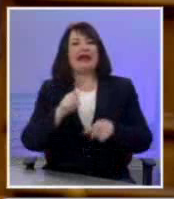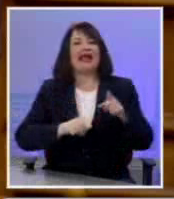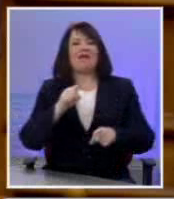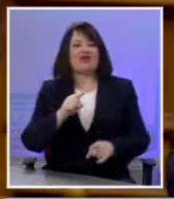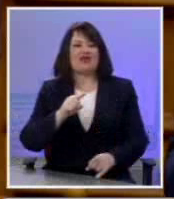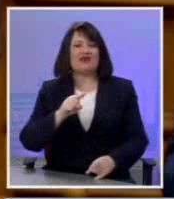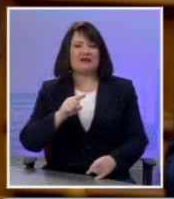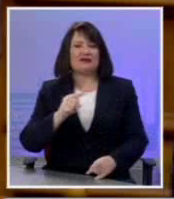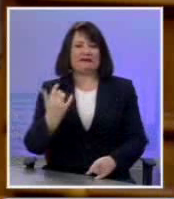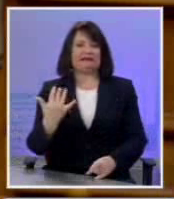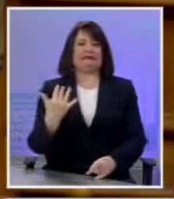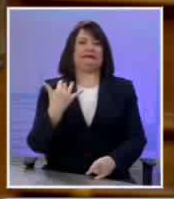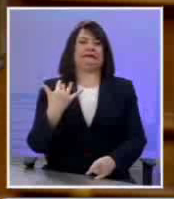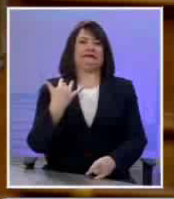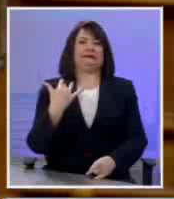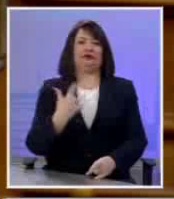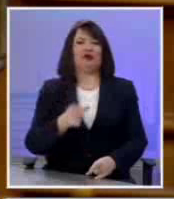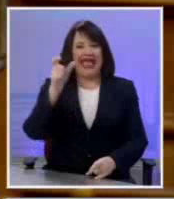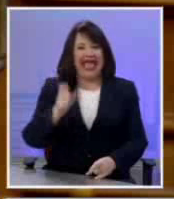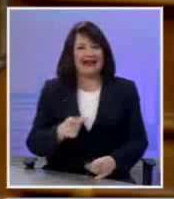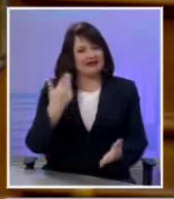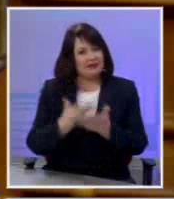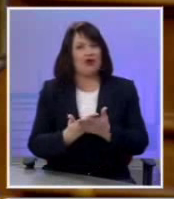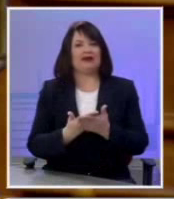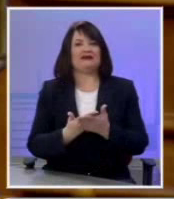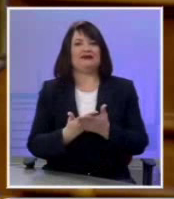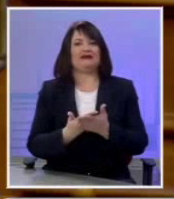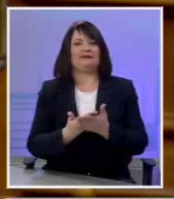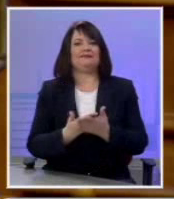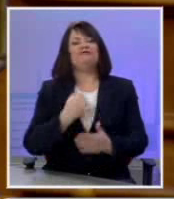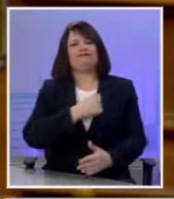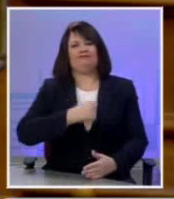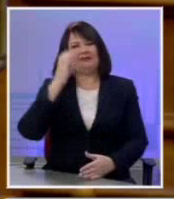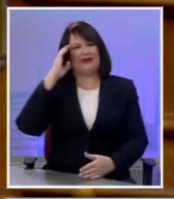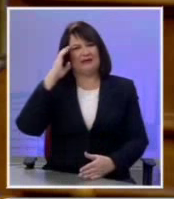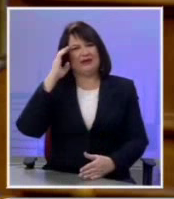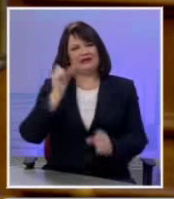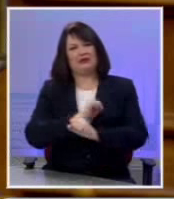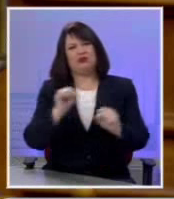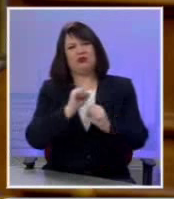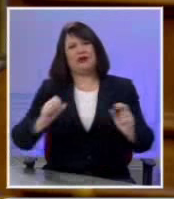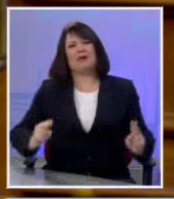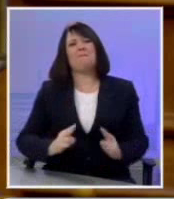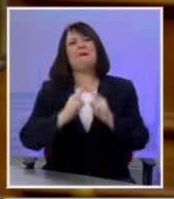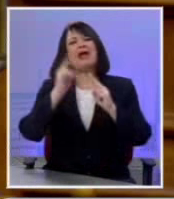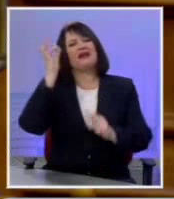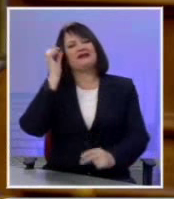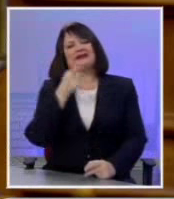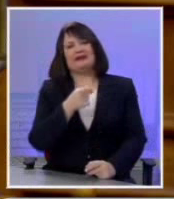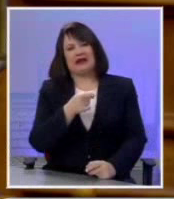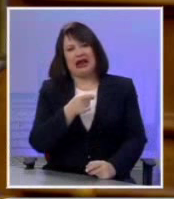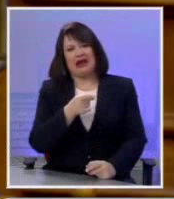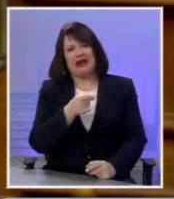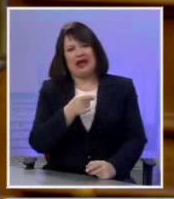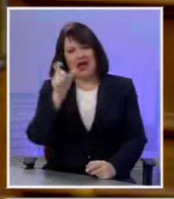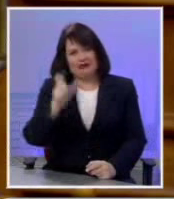όταν αποδείχθηκε ότι ένας εκ των δραστών στην δραματική, αιματηρή τρομοκρατική επίθεση στο